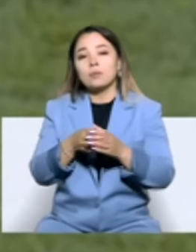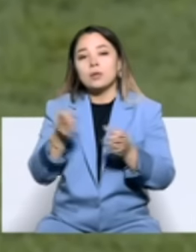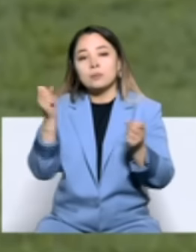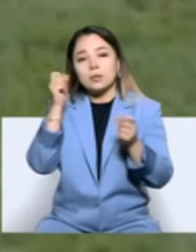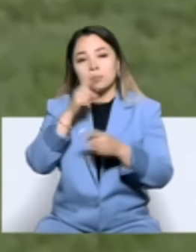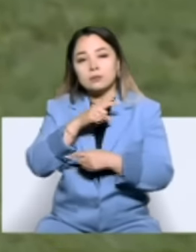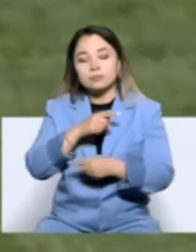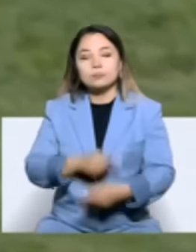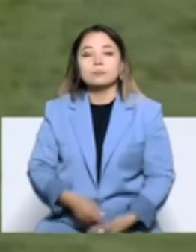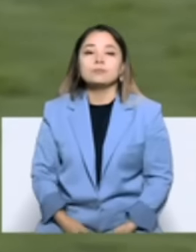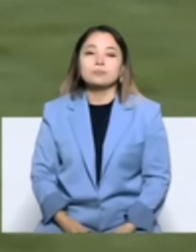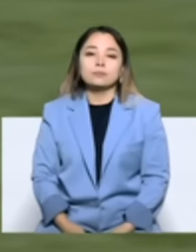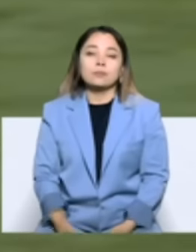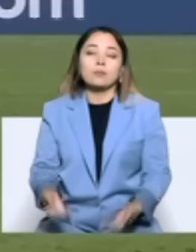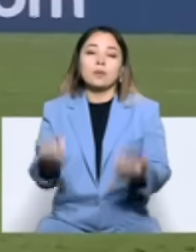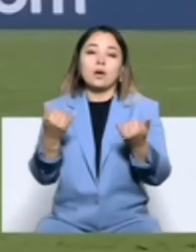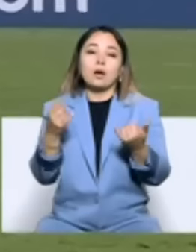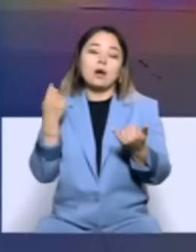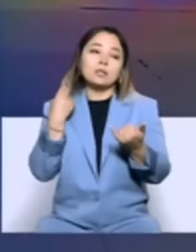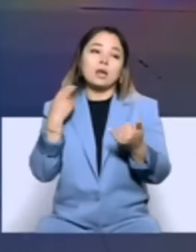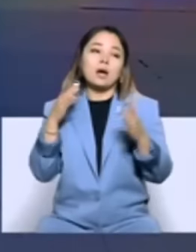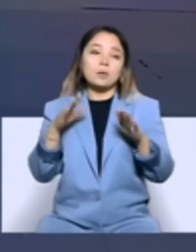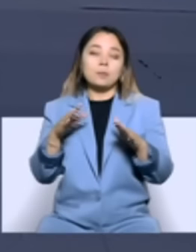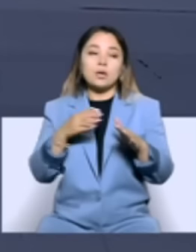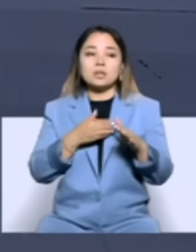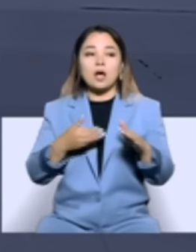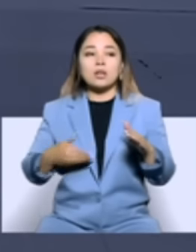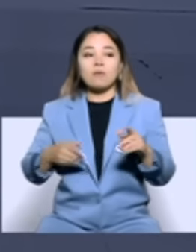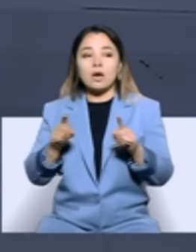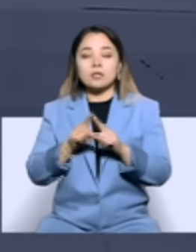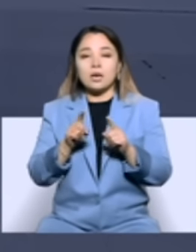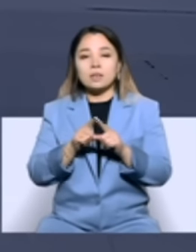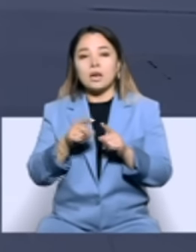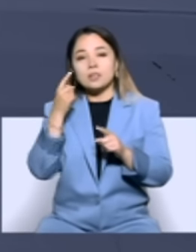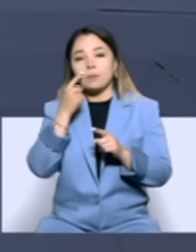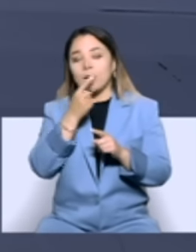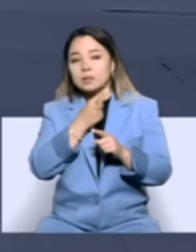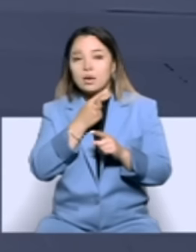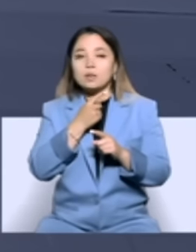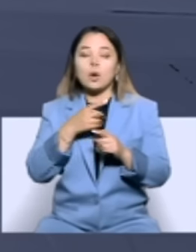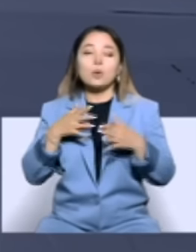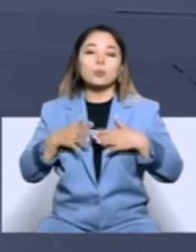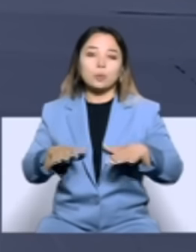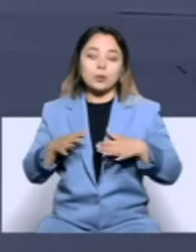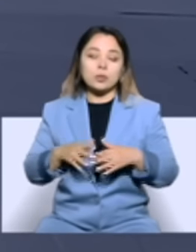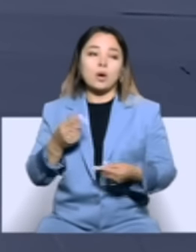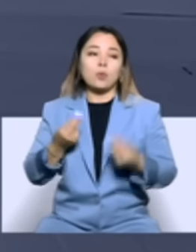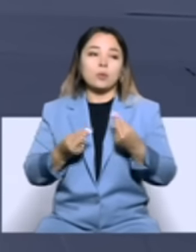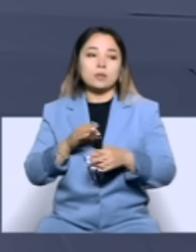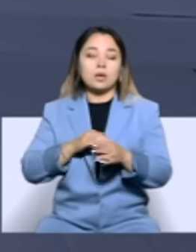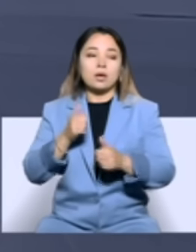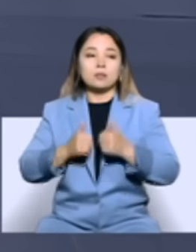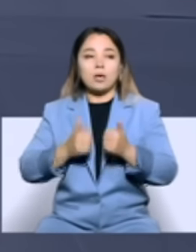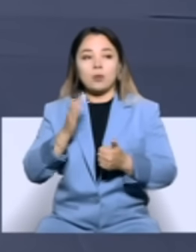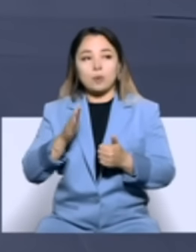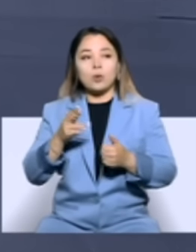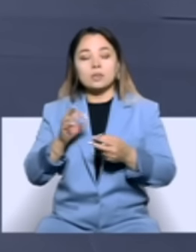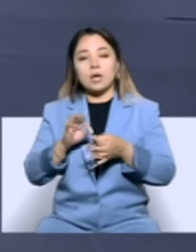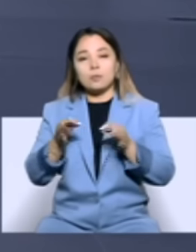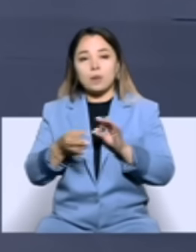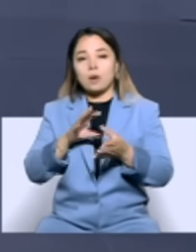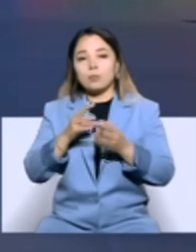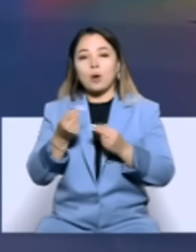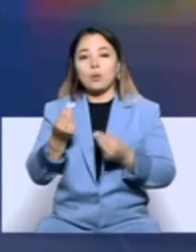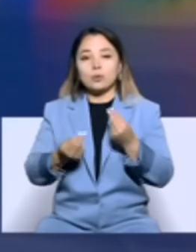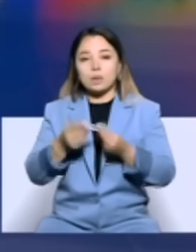белгілі. Ал бүгін Англия мен Словакия және Испания мен Грузия жолдамаға таласады. Чемпионаттың